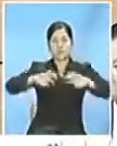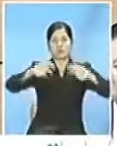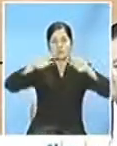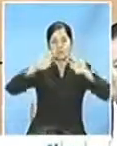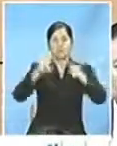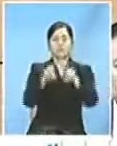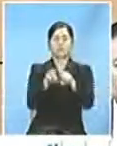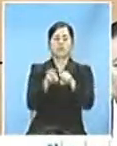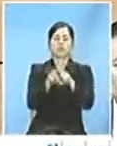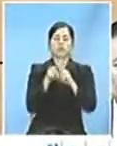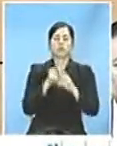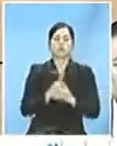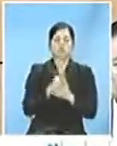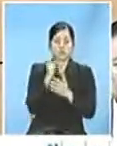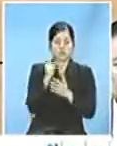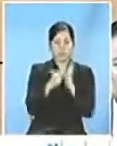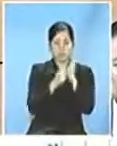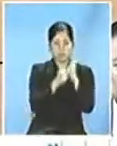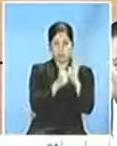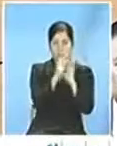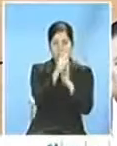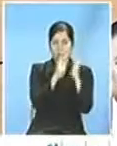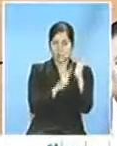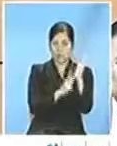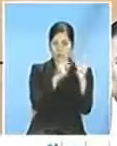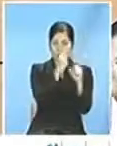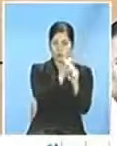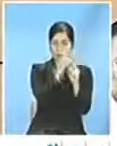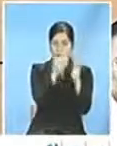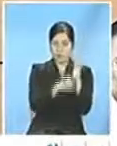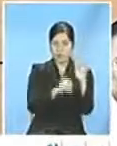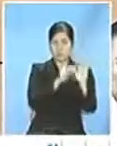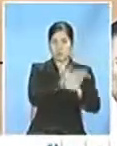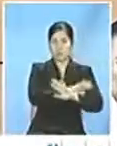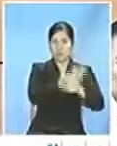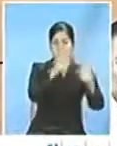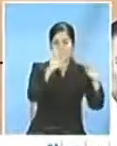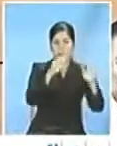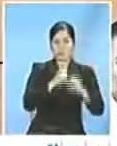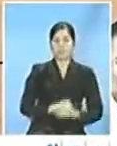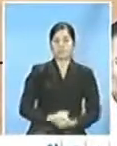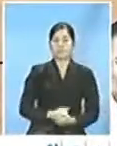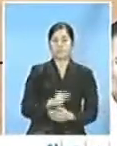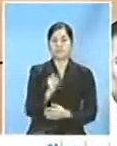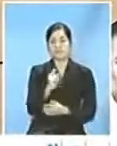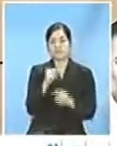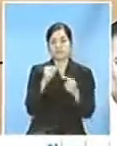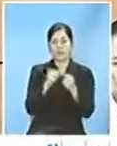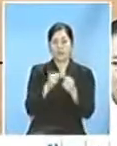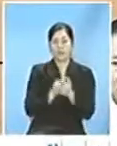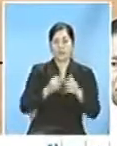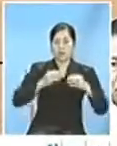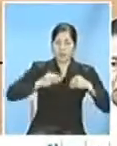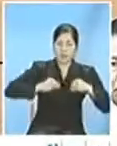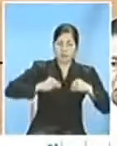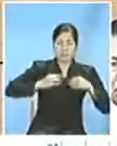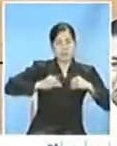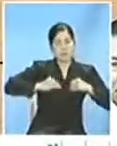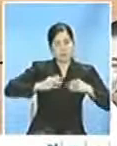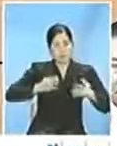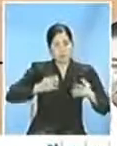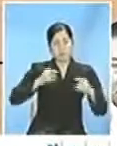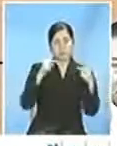ต้องเป็นผู้เสนอกฎหมายนิรโทษกรรมให้หรือไม่ให้ความผิด